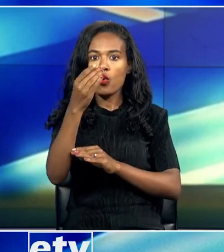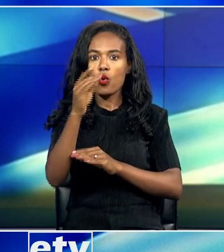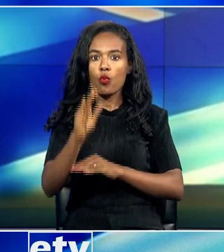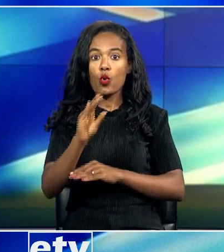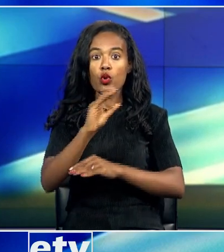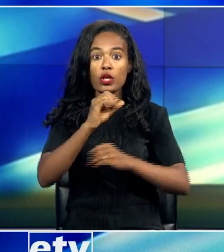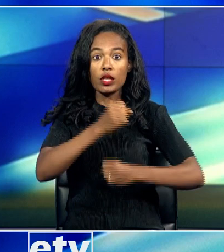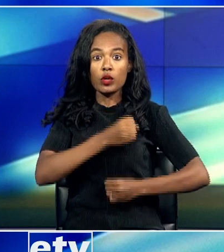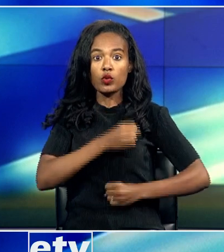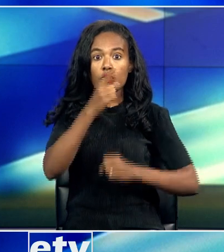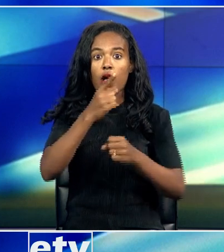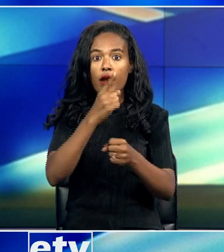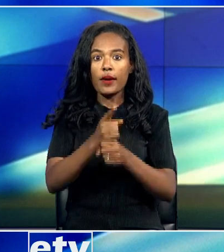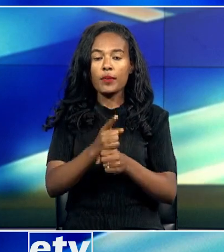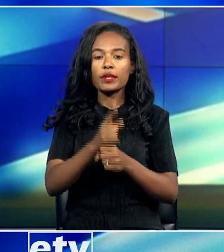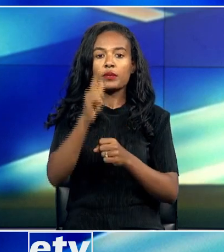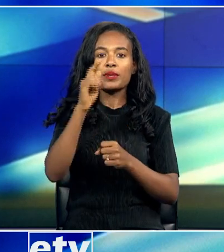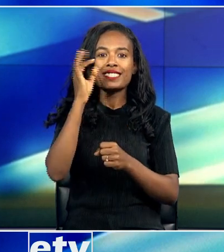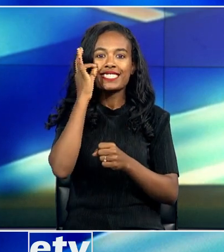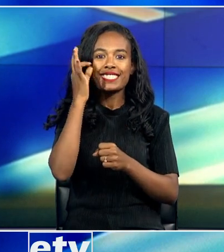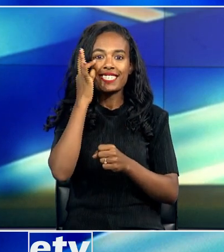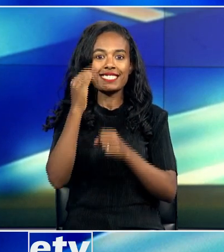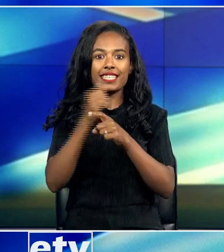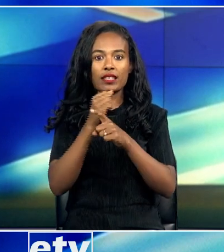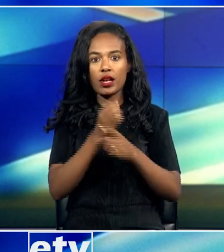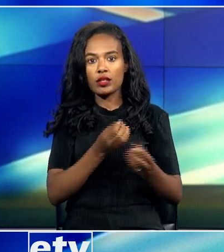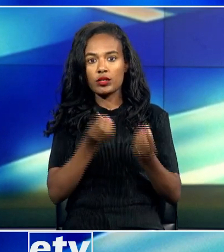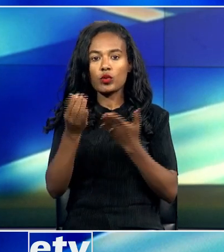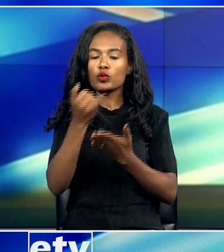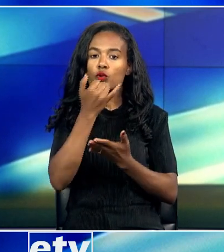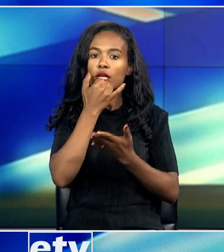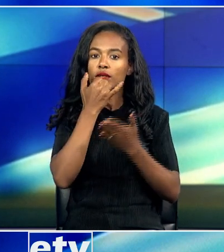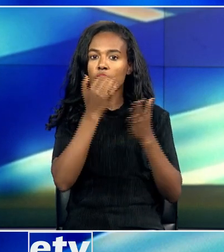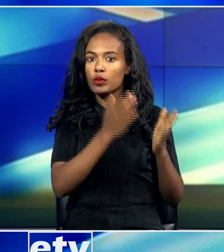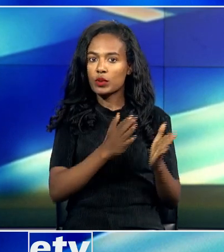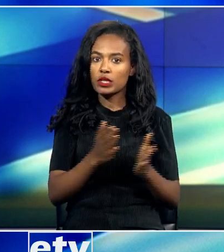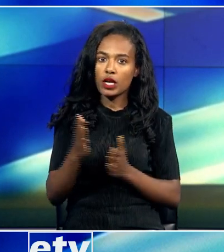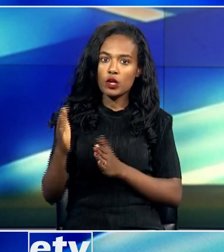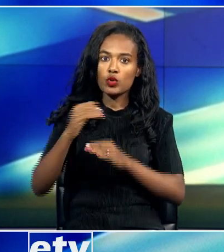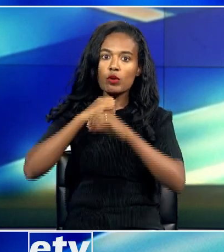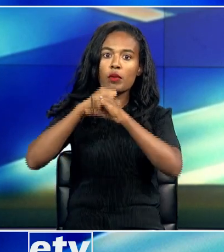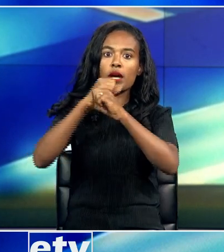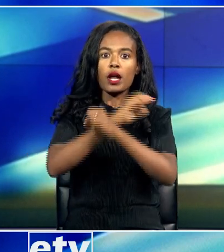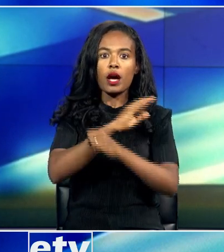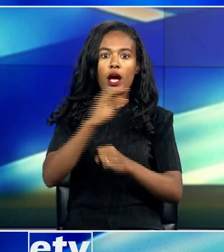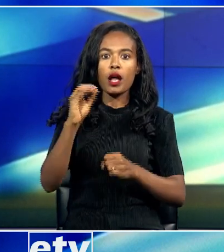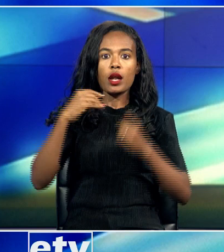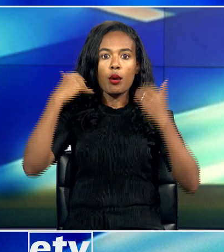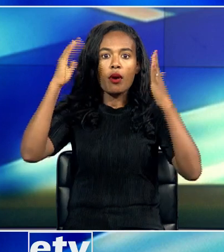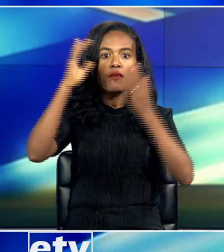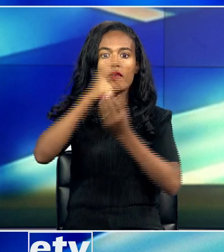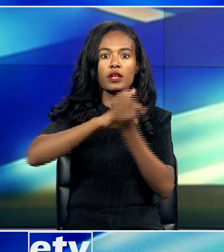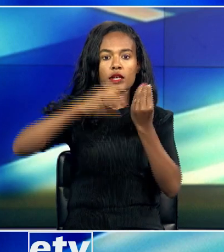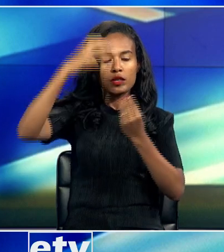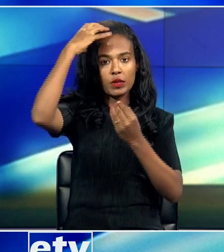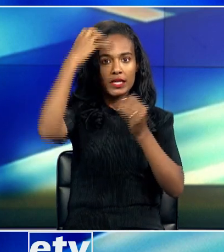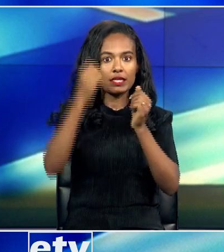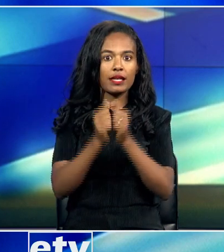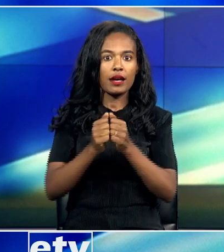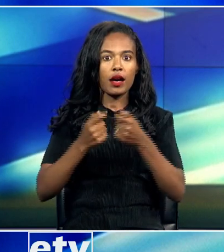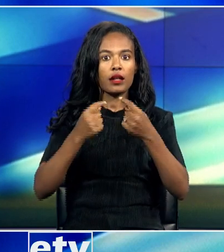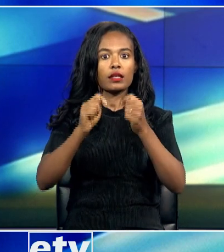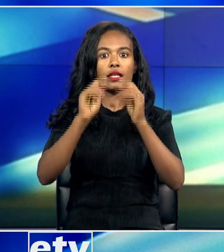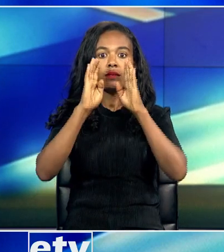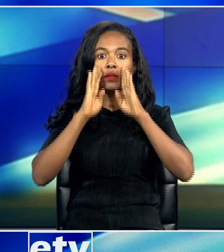ታጣቂዎች ለአንድ አመት ያህል በትህነግ ስልጠና ተሰጧቸው ለጥፋት ቢዘጋጁም በመከላከያና በአፋር ክልል መንግስት የጋራ ጥረት